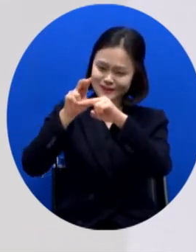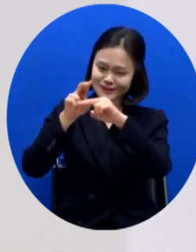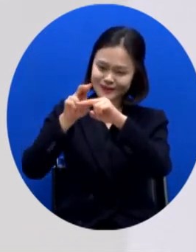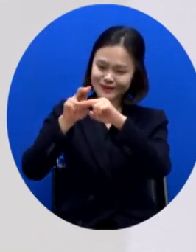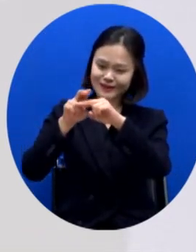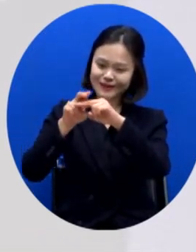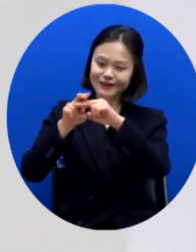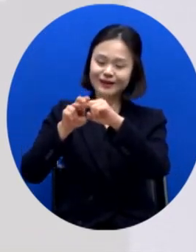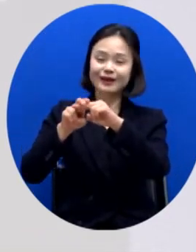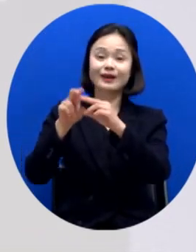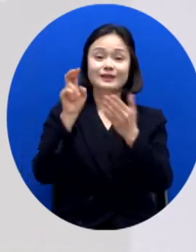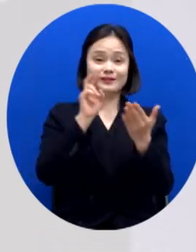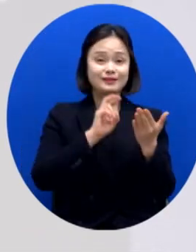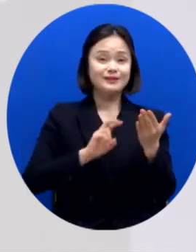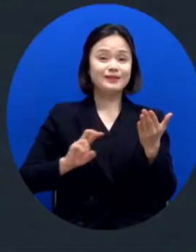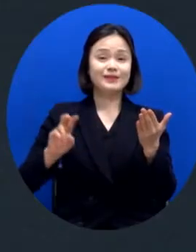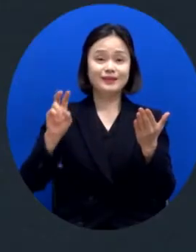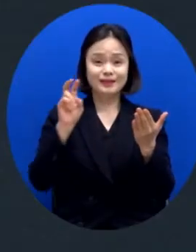앉으셨네.